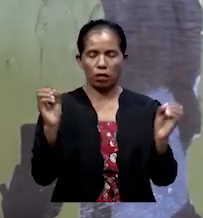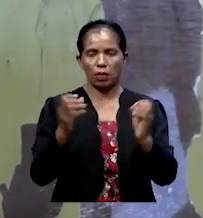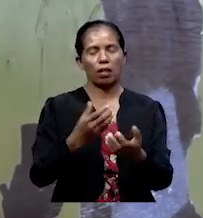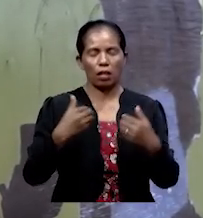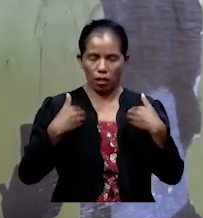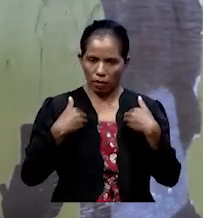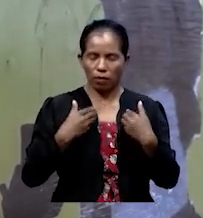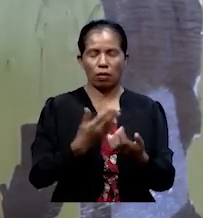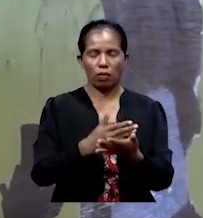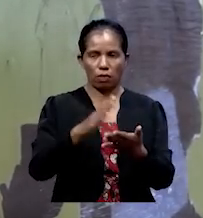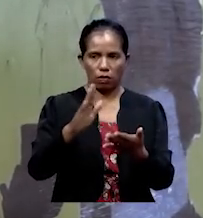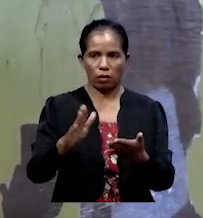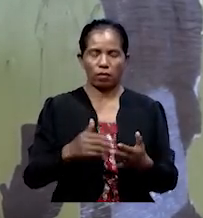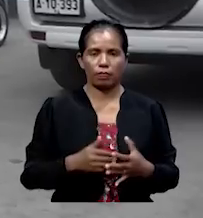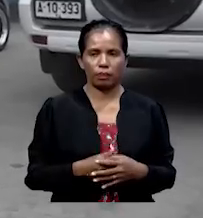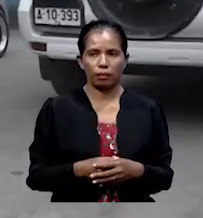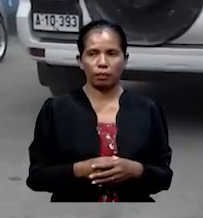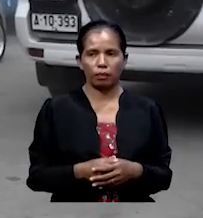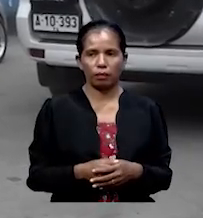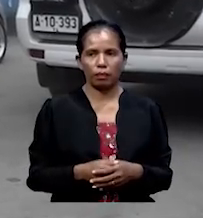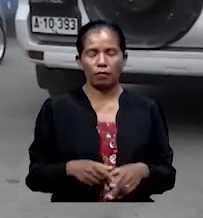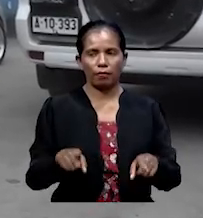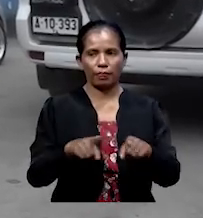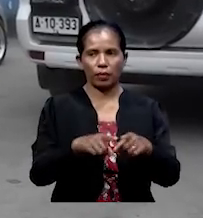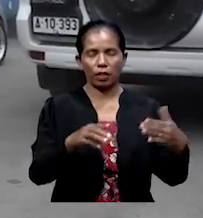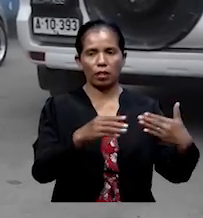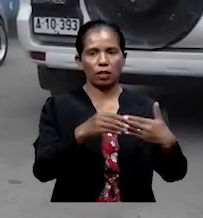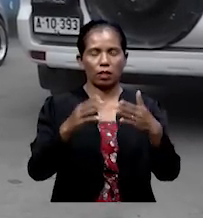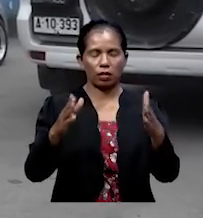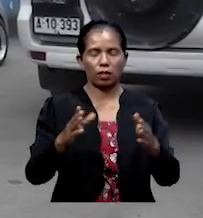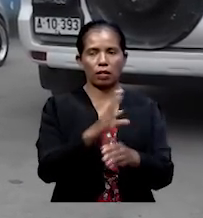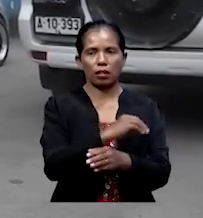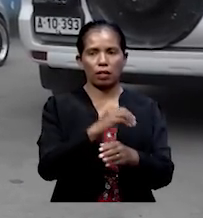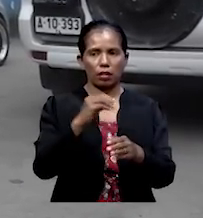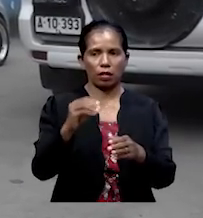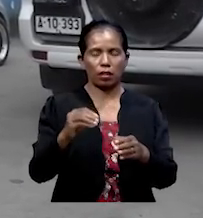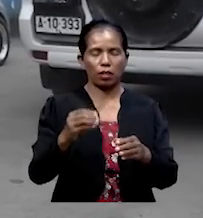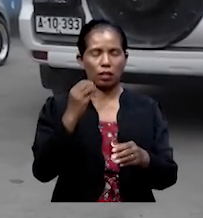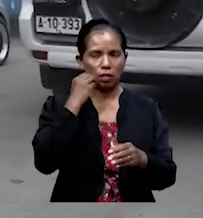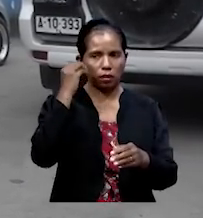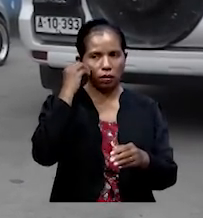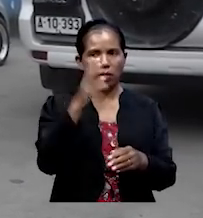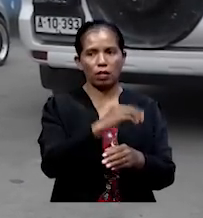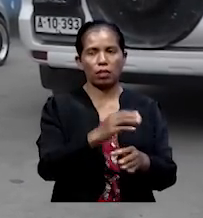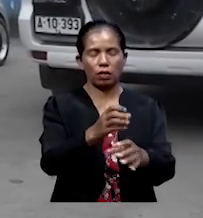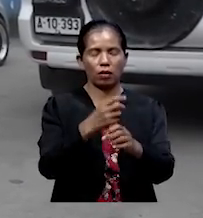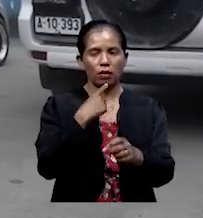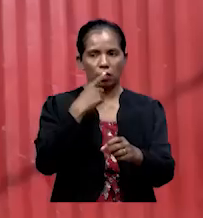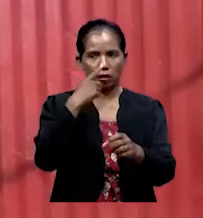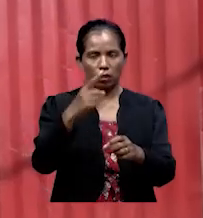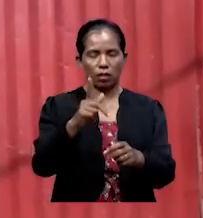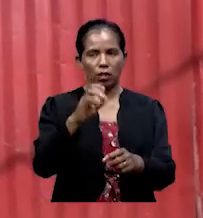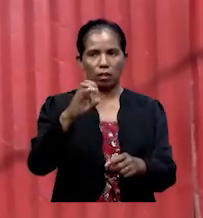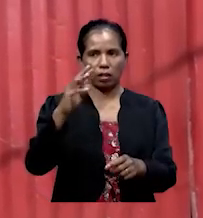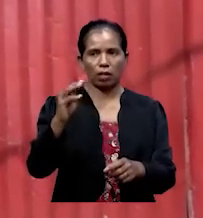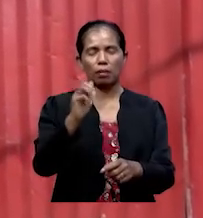ba sira kan pat ne ne de. Nudar autoridade lokal ia ke baro no kenzer soni hela fatin. Rekomenda ba ke baro no kenzer